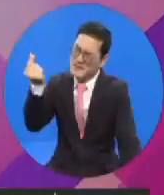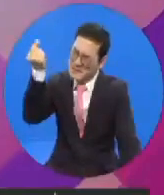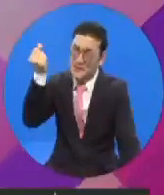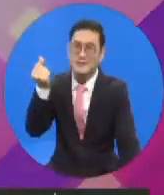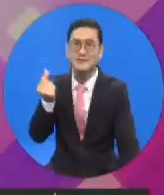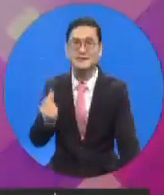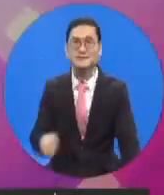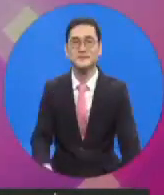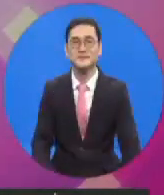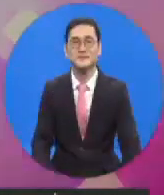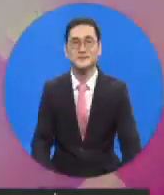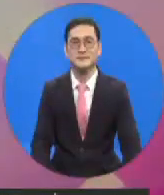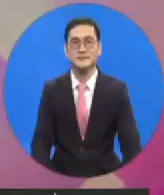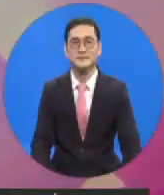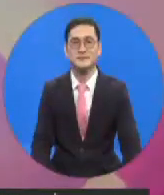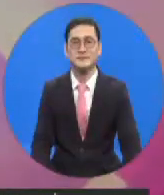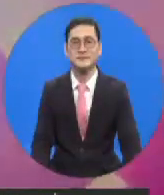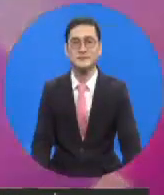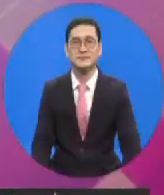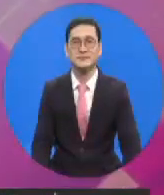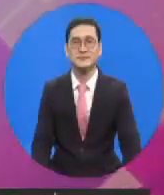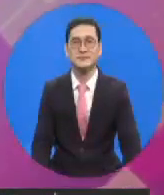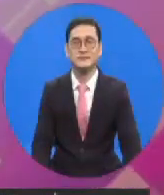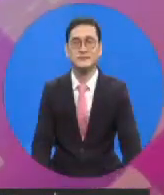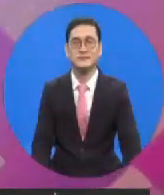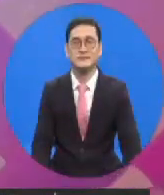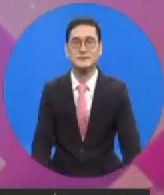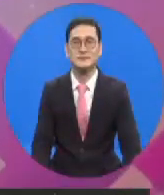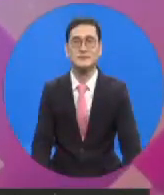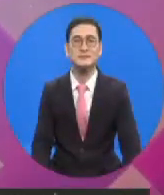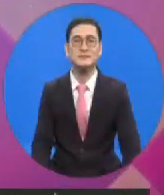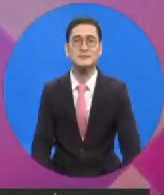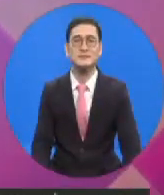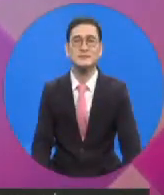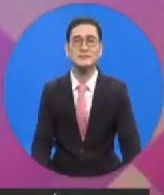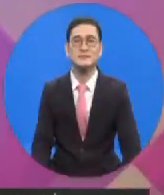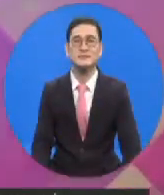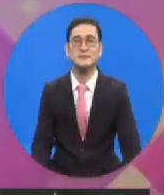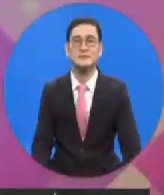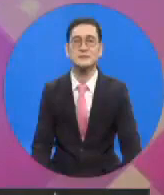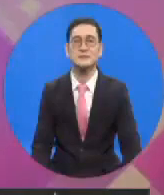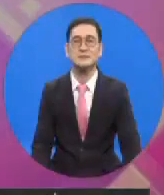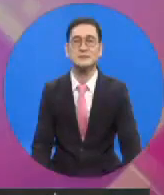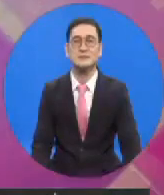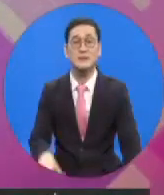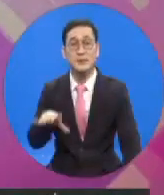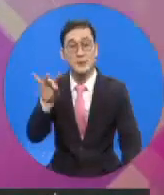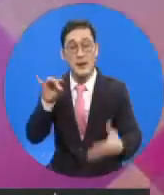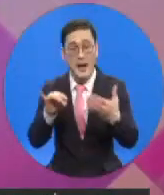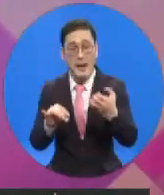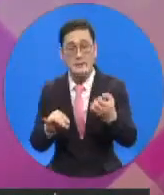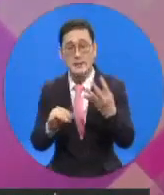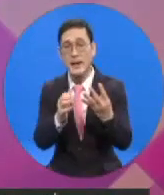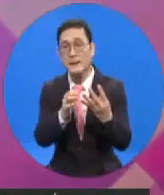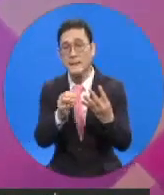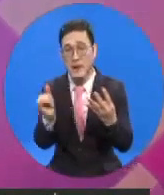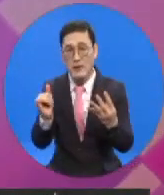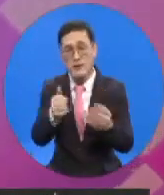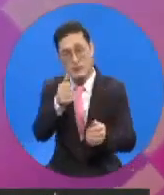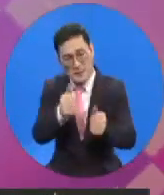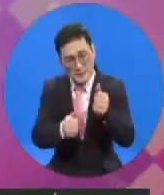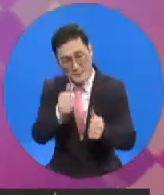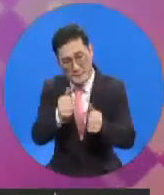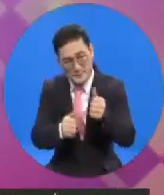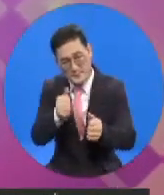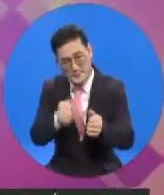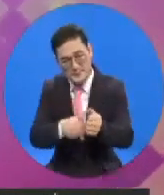일단 분명한 것은 화이자가 발표한 게 사실이라면 94명에 대해서 임상시험을 했는데 90% 이상의